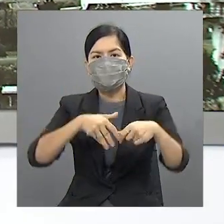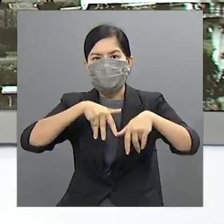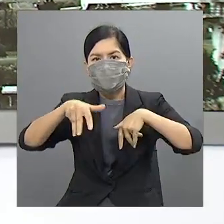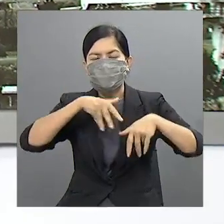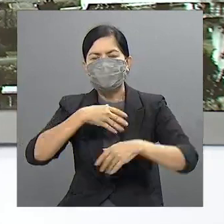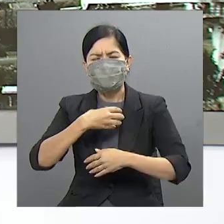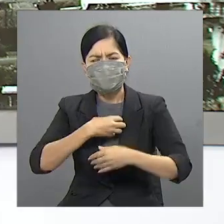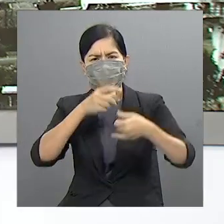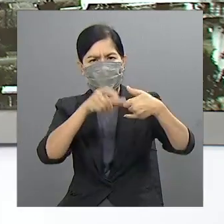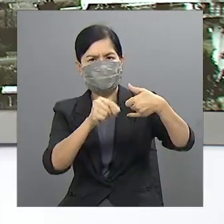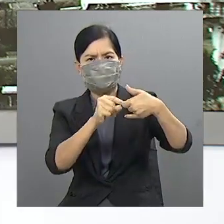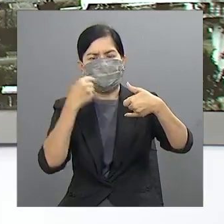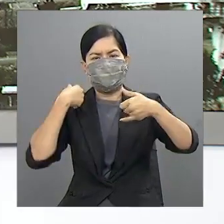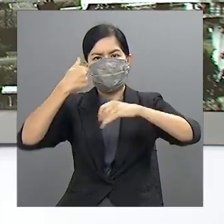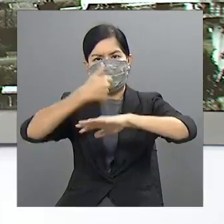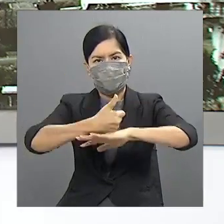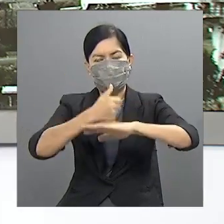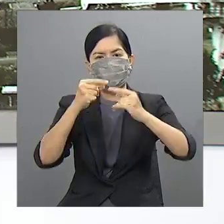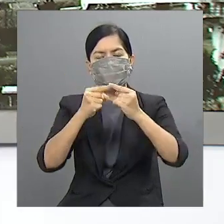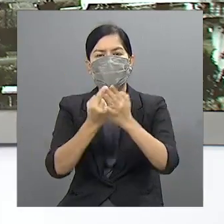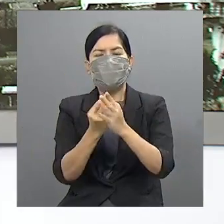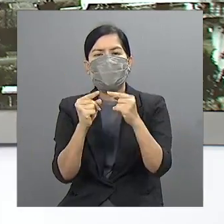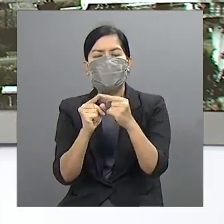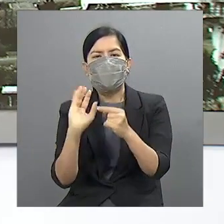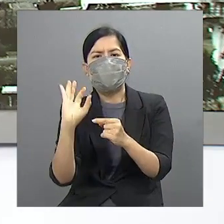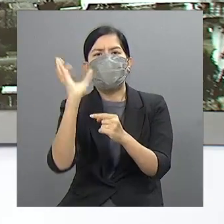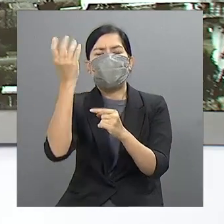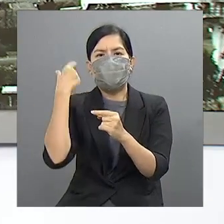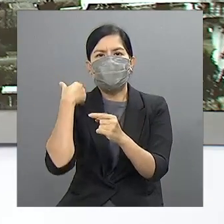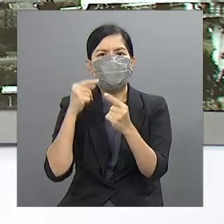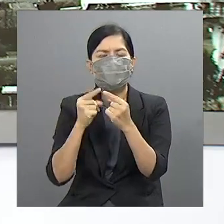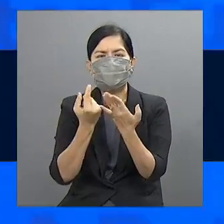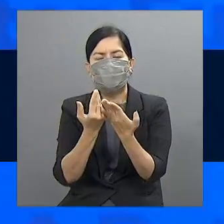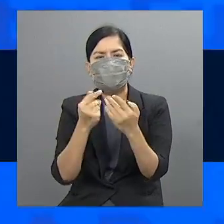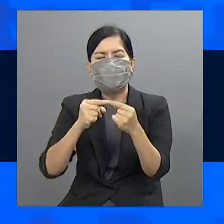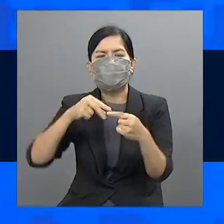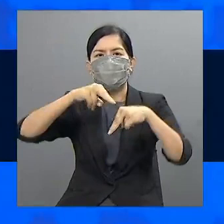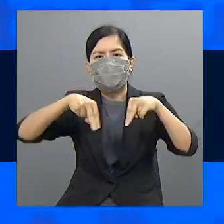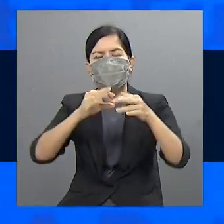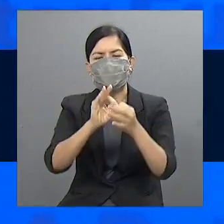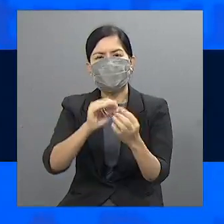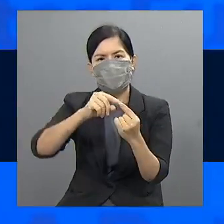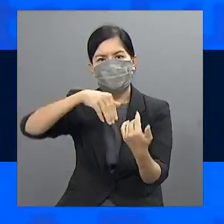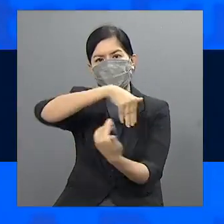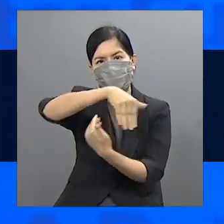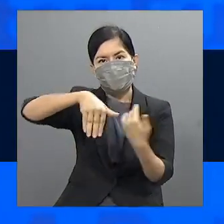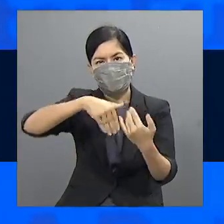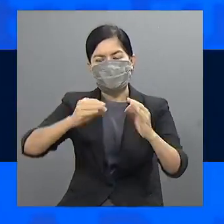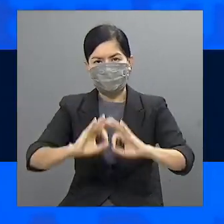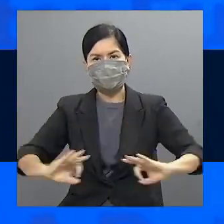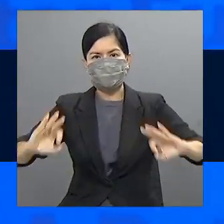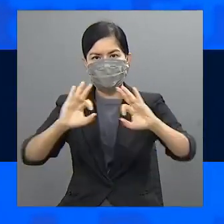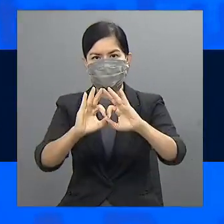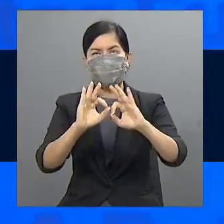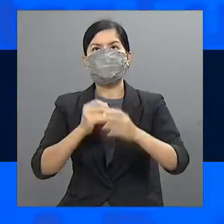ไปสู่โลกที่ยั่งยืนค่ะแล้วก็ให้ความสำคัญกับสิ่งแวดล้อมนั่นเอง Together we can end the